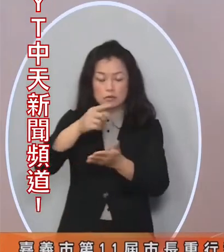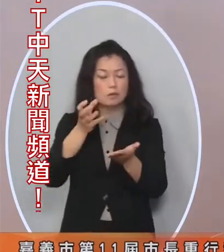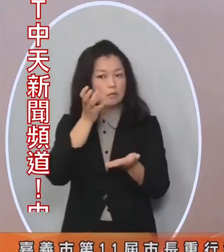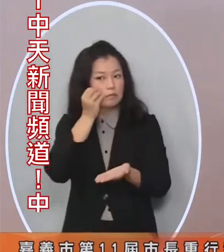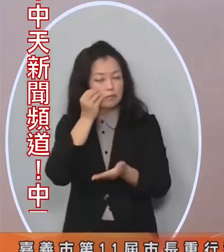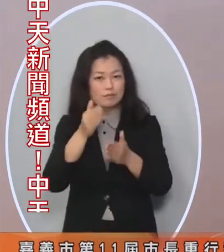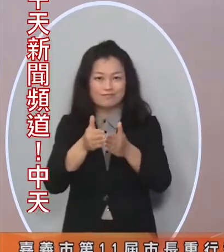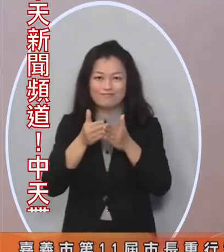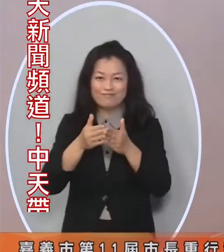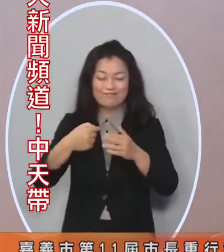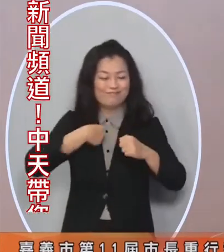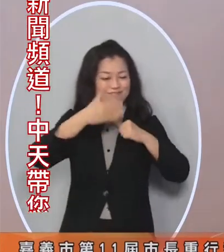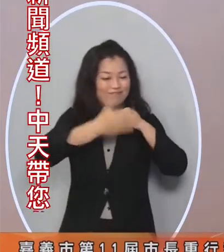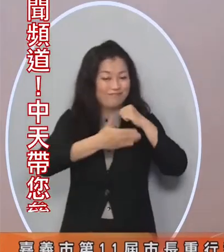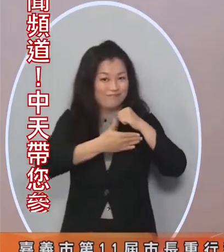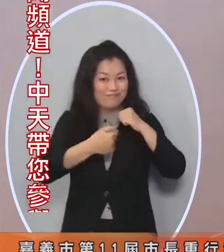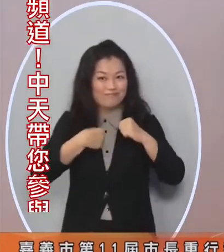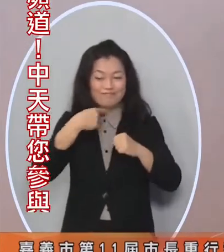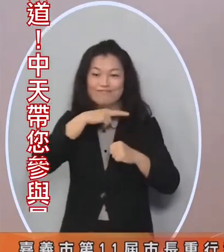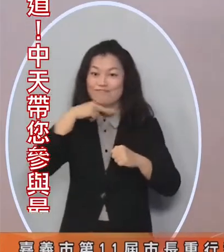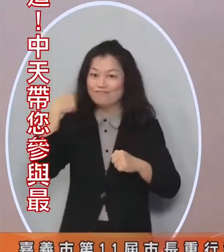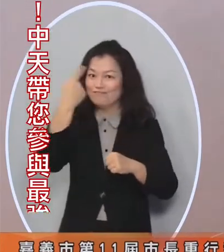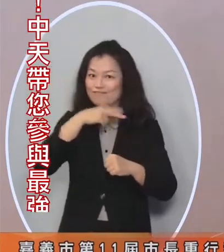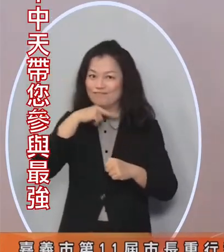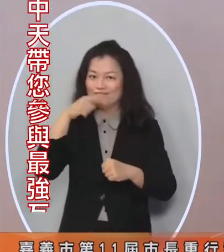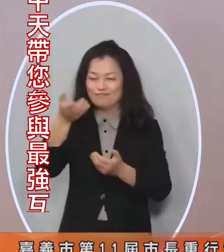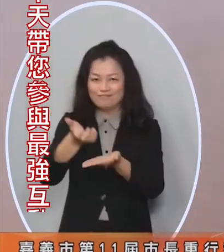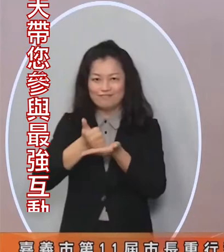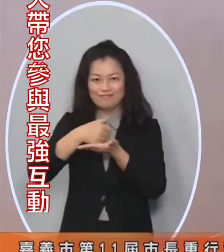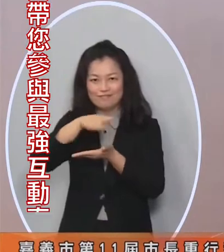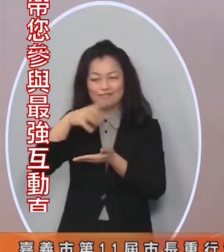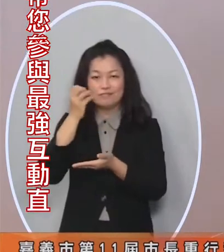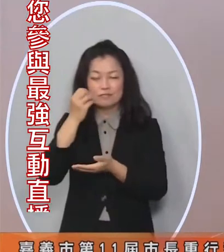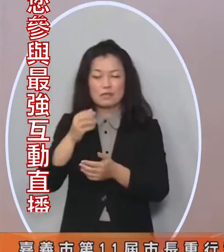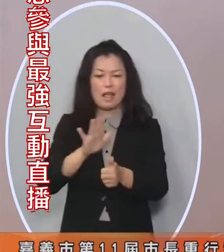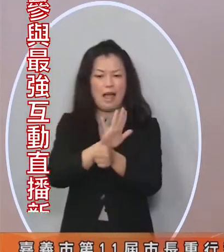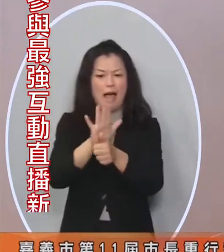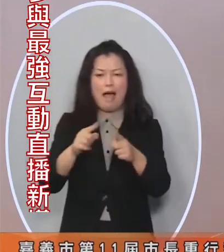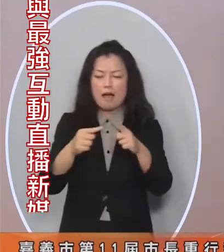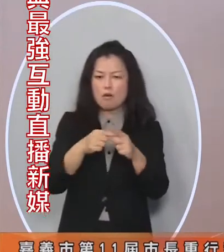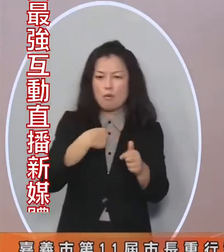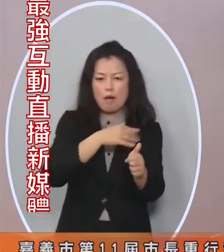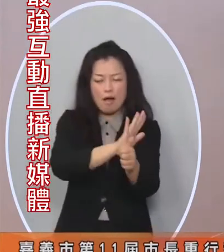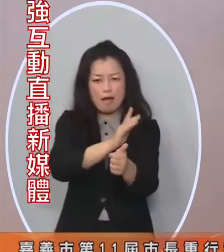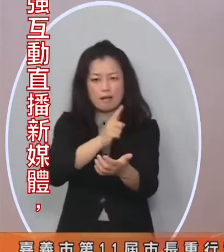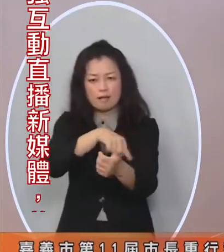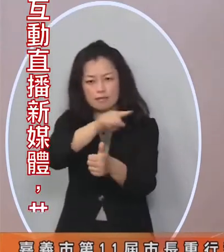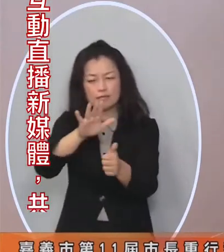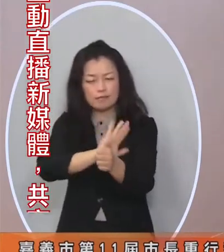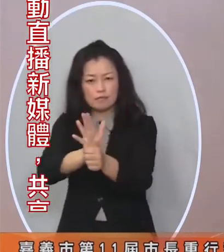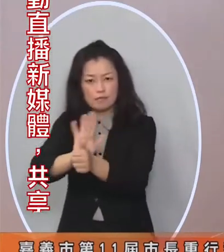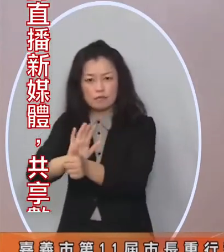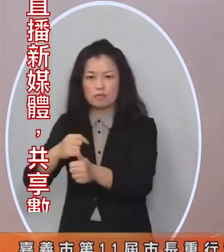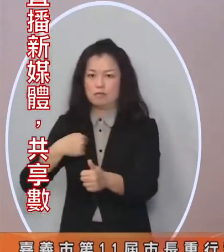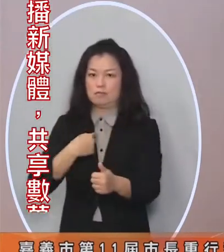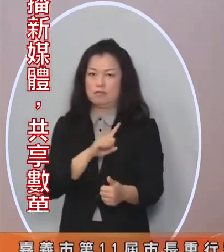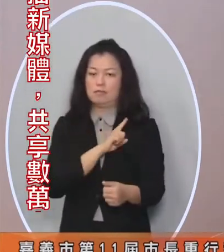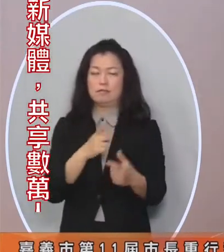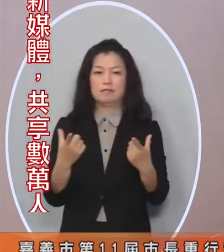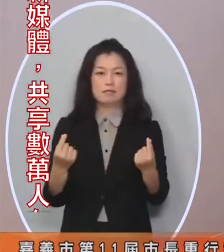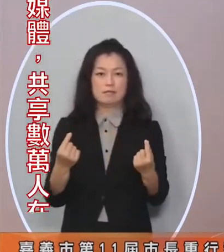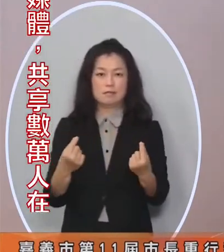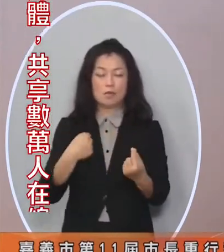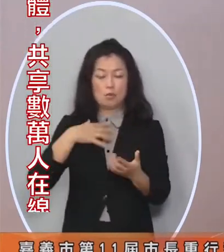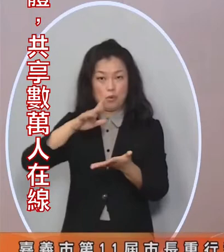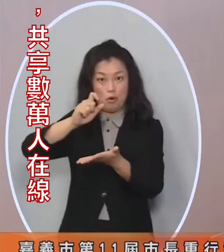这个美男子也可以欣赏一下嘛哈。然后我为什么会看这个爱人如己，就是我看到一本书啊，通行灵界的科学家，我上面有写到史